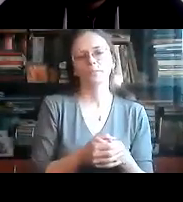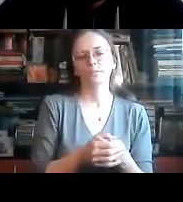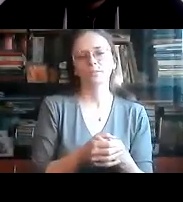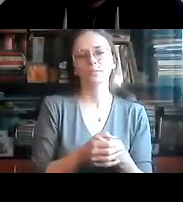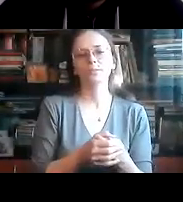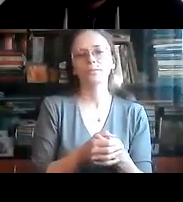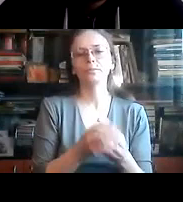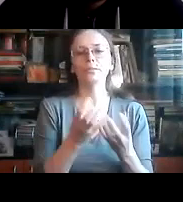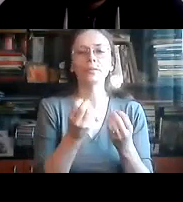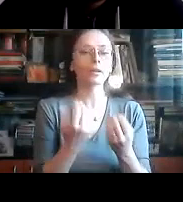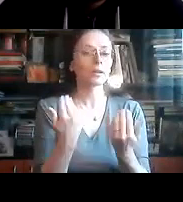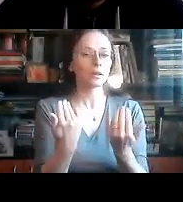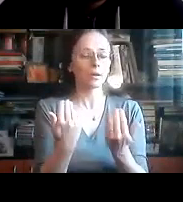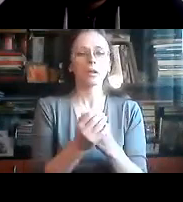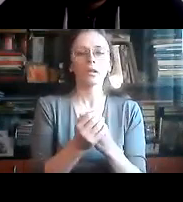сегодня